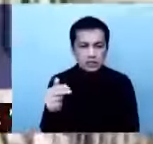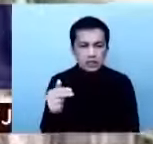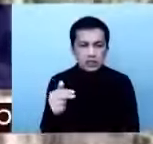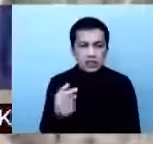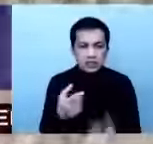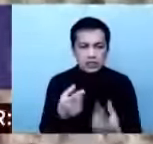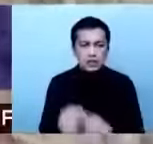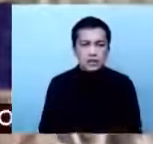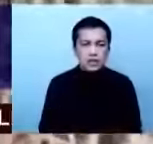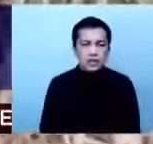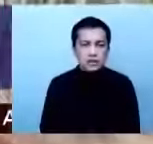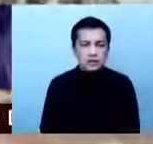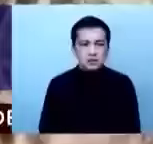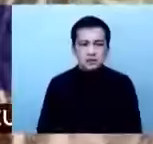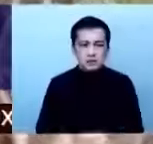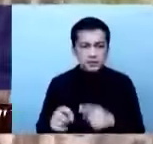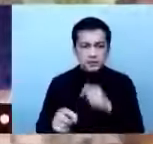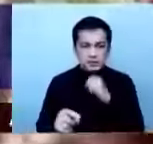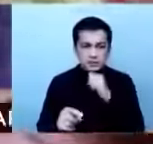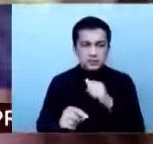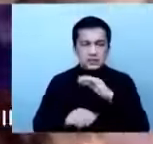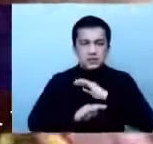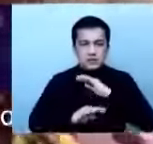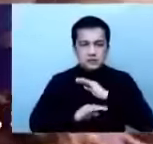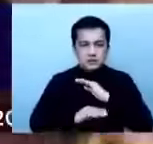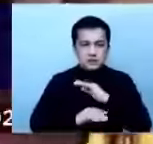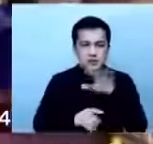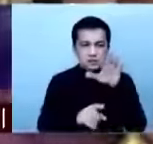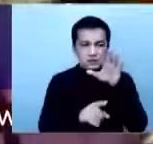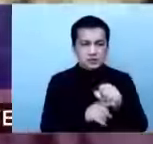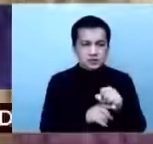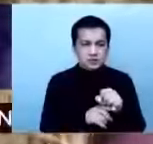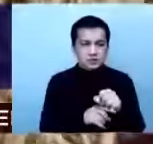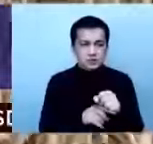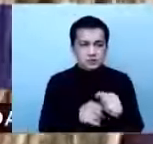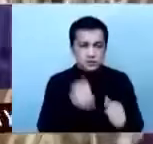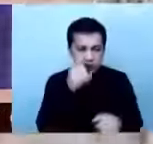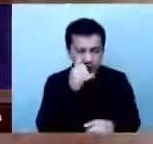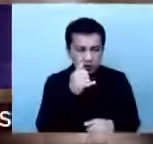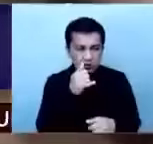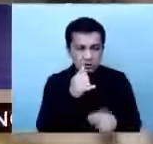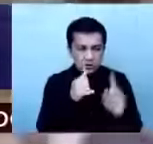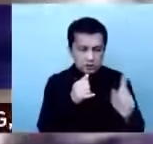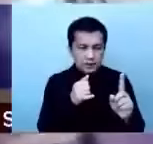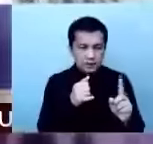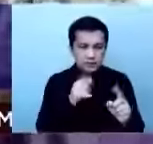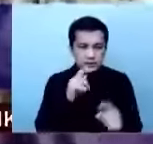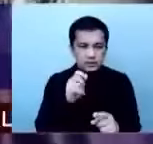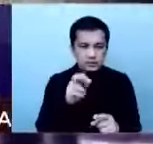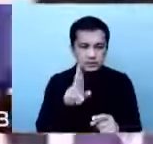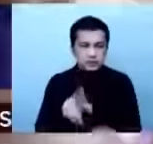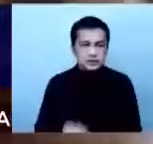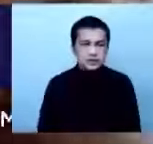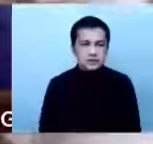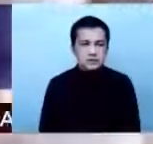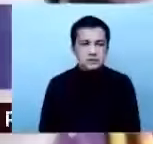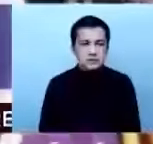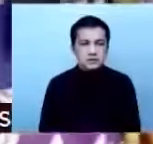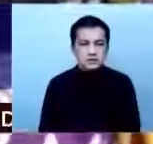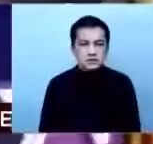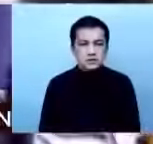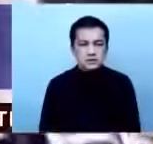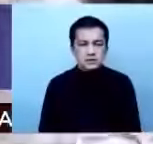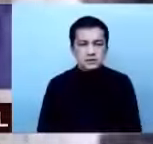Pero hindi pa sila nakontento. Dinakma rin ang mismong kumukuha ng video ang isa pang tertiary. Smile,